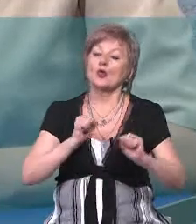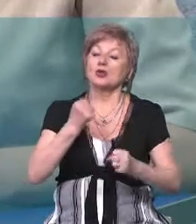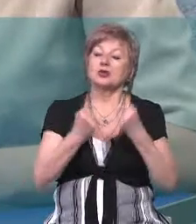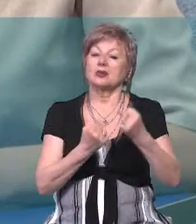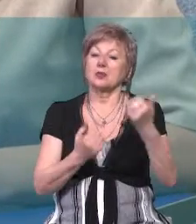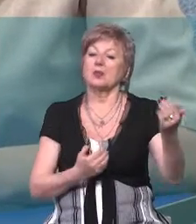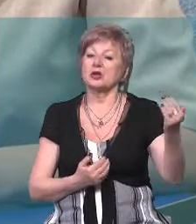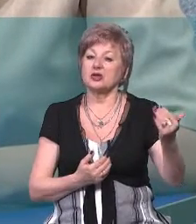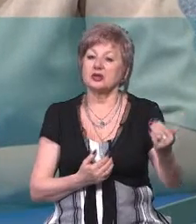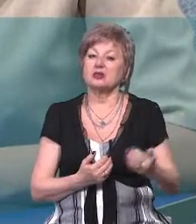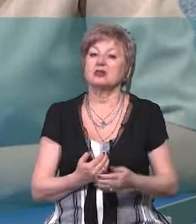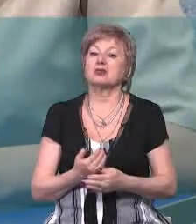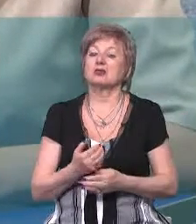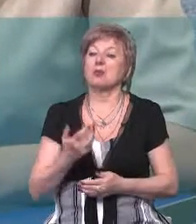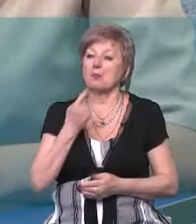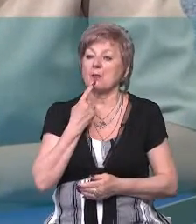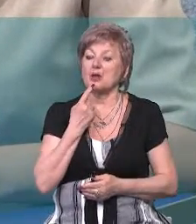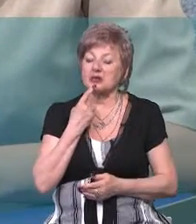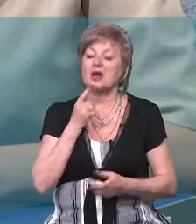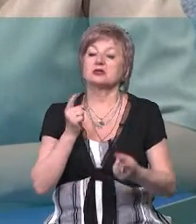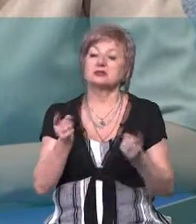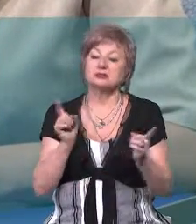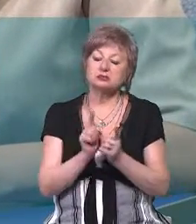автотранспортного підприємства намагалося з вами якось зв'язатися?